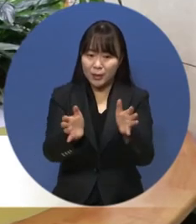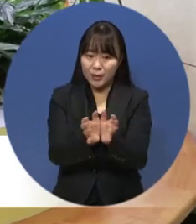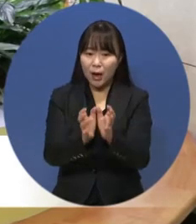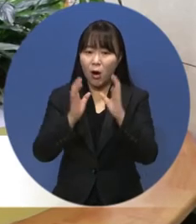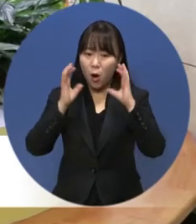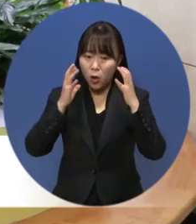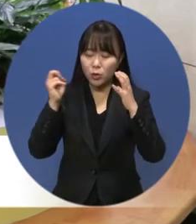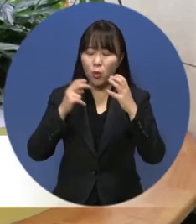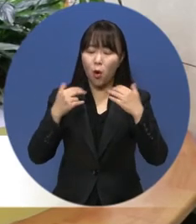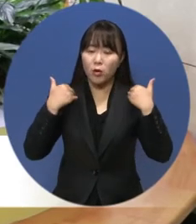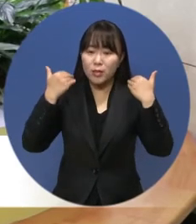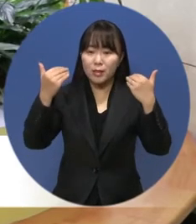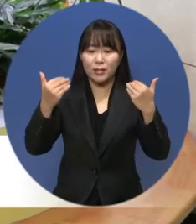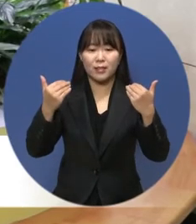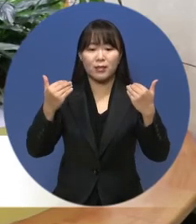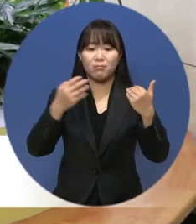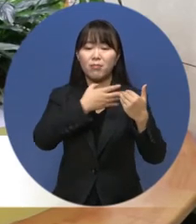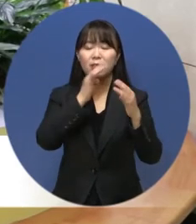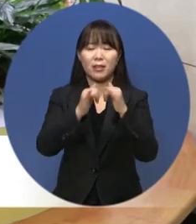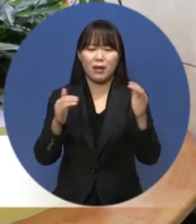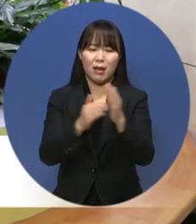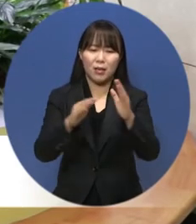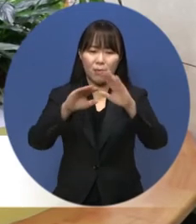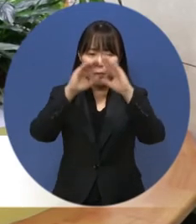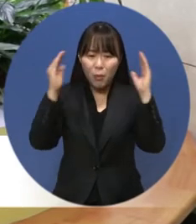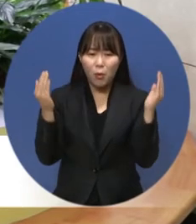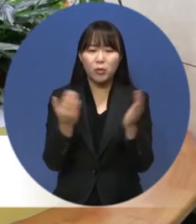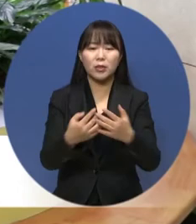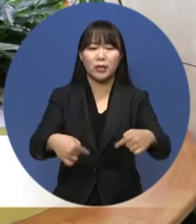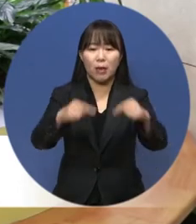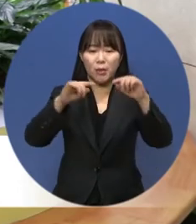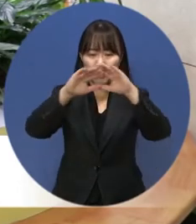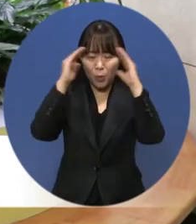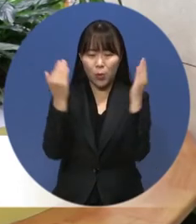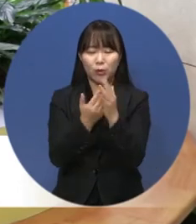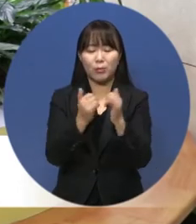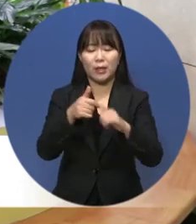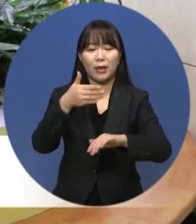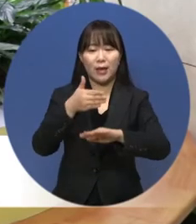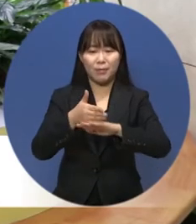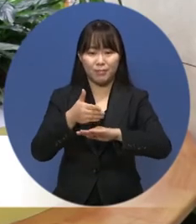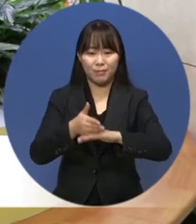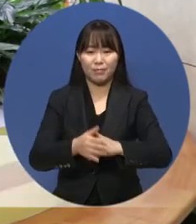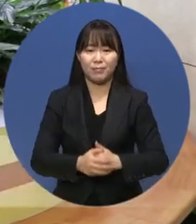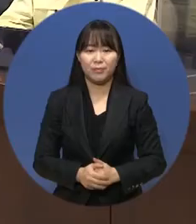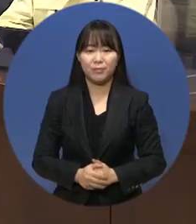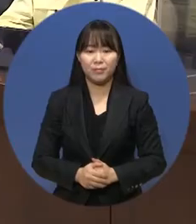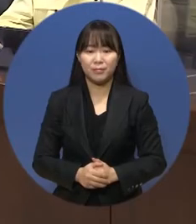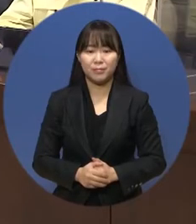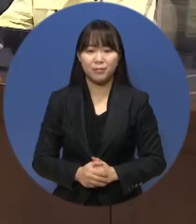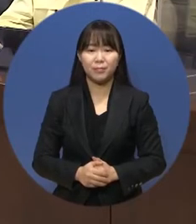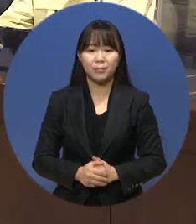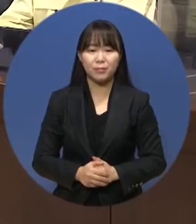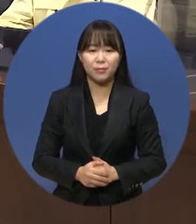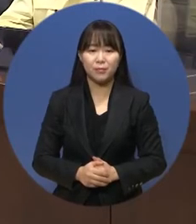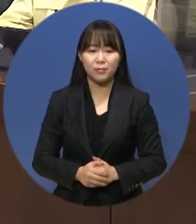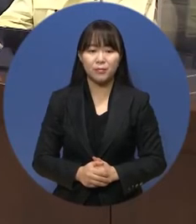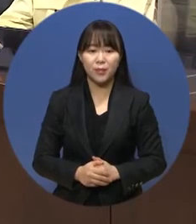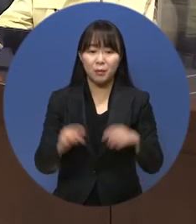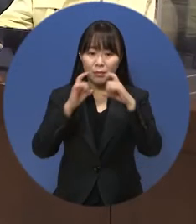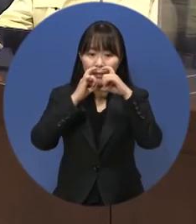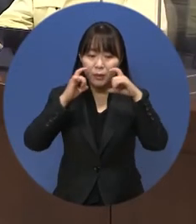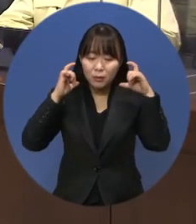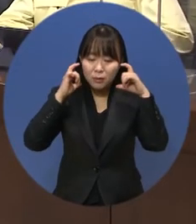단체, 어린이부터 어르신까지, 출향 향후까지 참여해 주신 모든 분들께 감사의 말씀을 드립니다. 순천시는